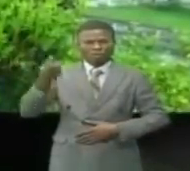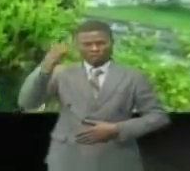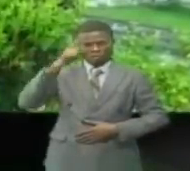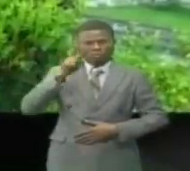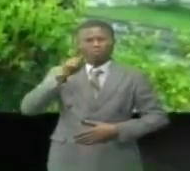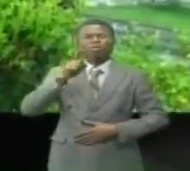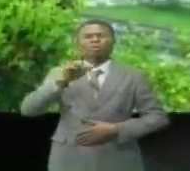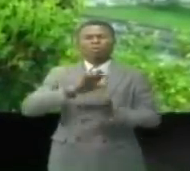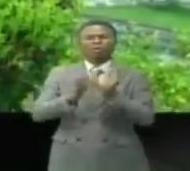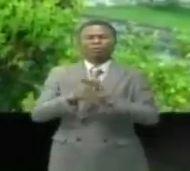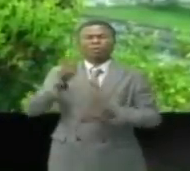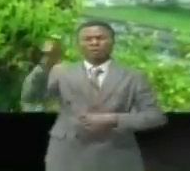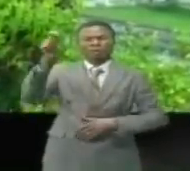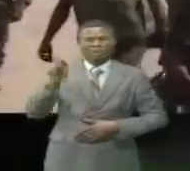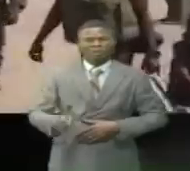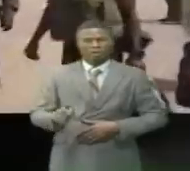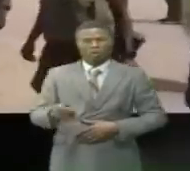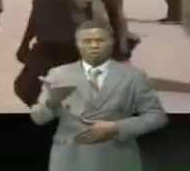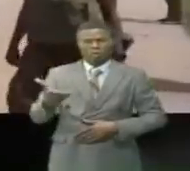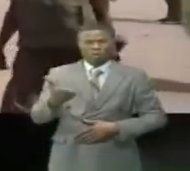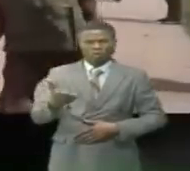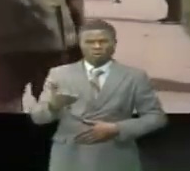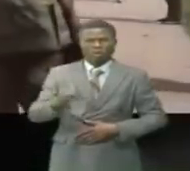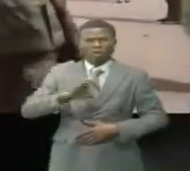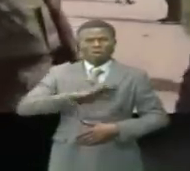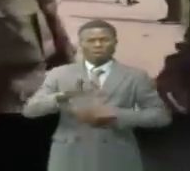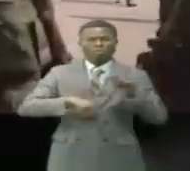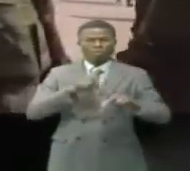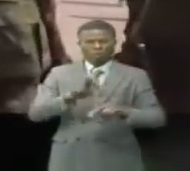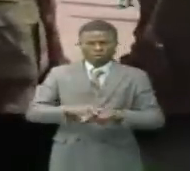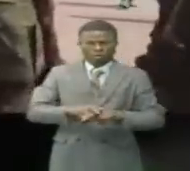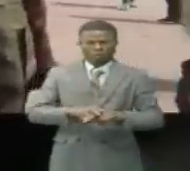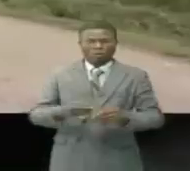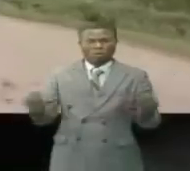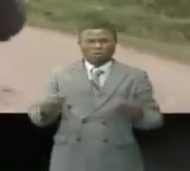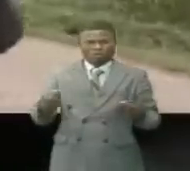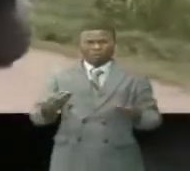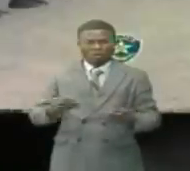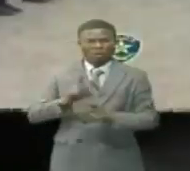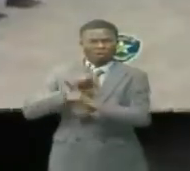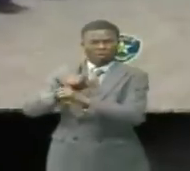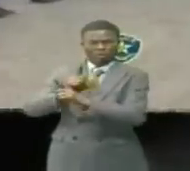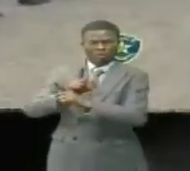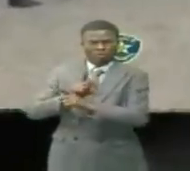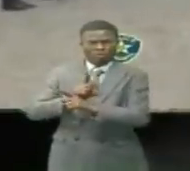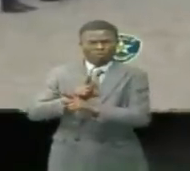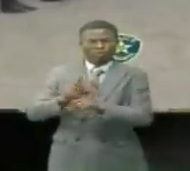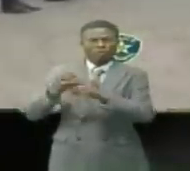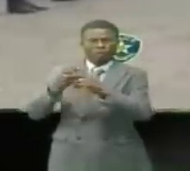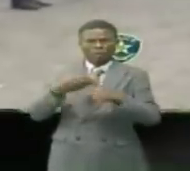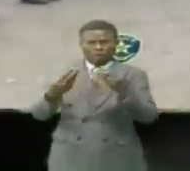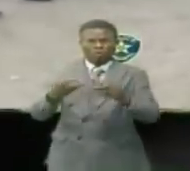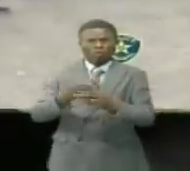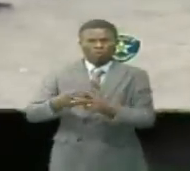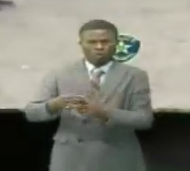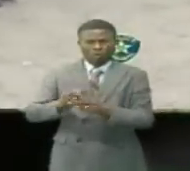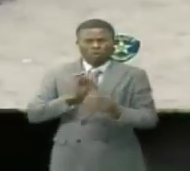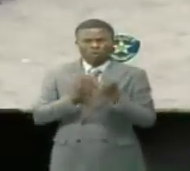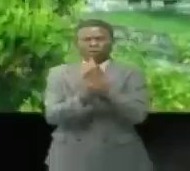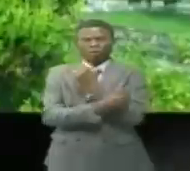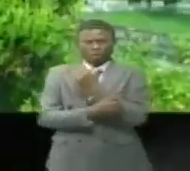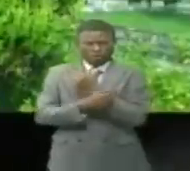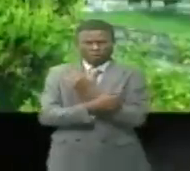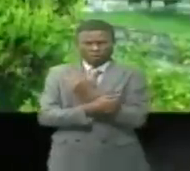s'enrôler massivement dans l'armée et la police nationale en vue de défendre et sécuriser notre